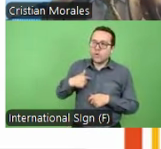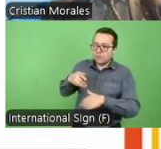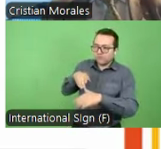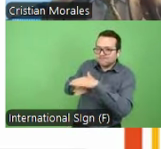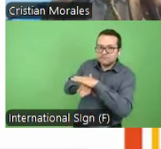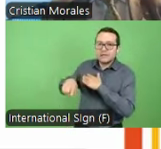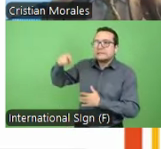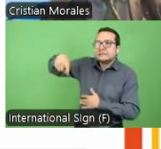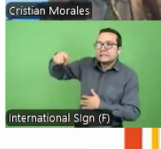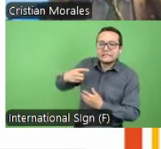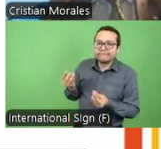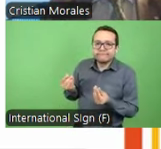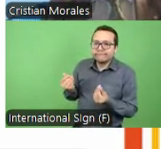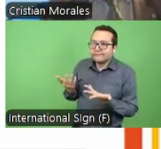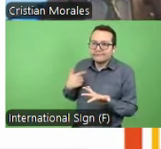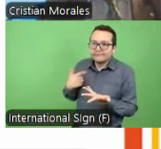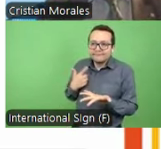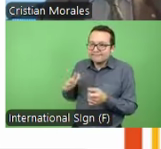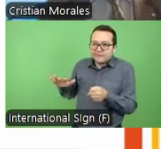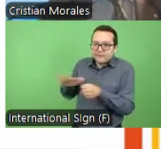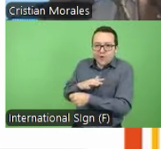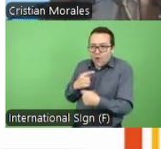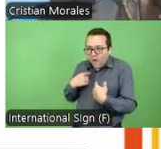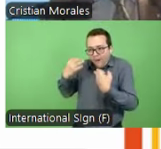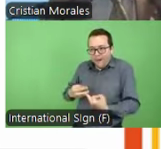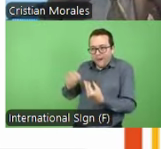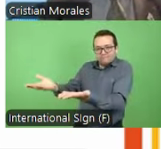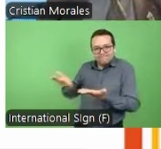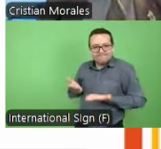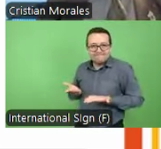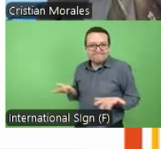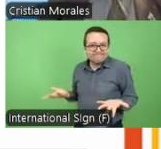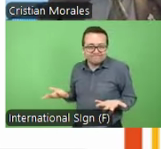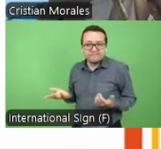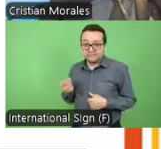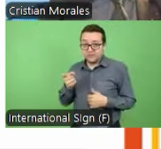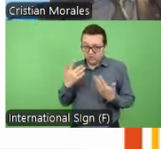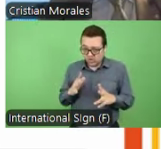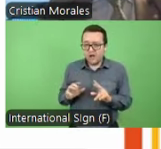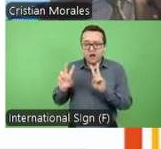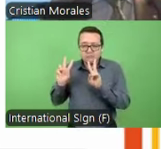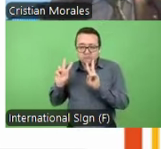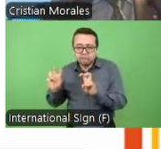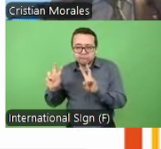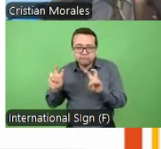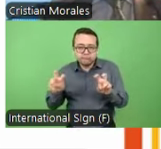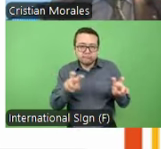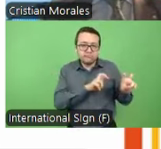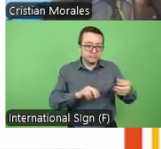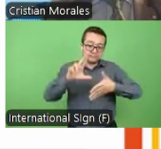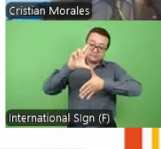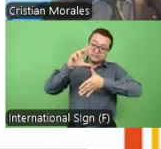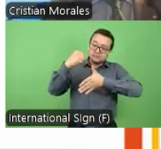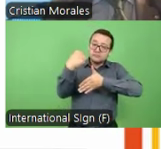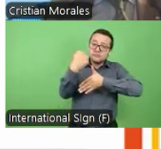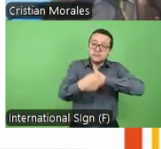besoins non es un ejercicio que satisfaits, aux hemos barrières d'accès, podido c'est un realizar en exercice que nous 17 avons países pu de la región. faire dans El 17